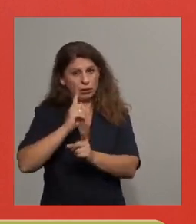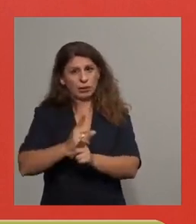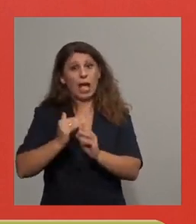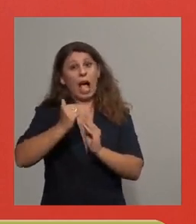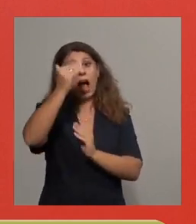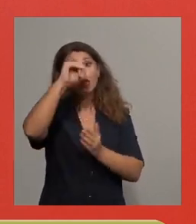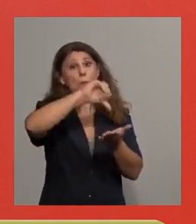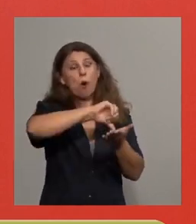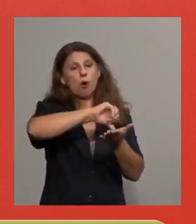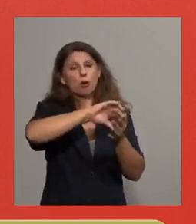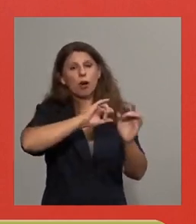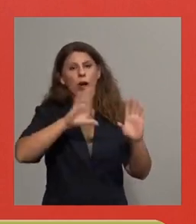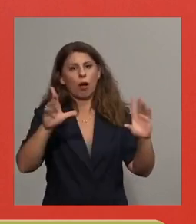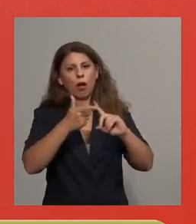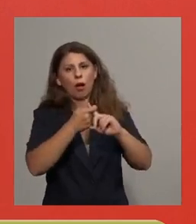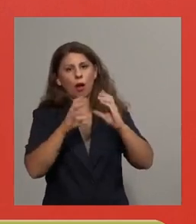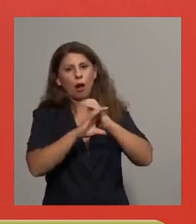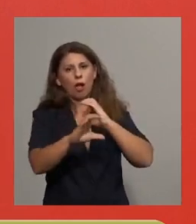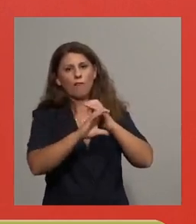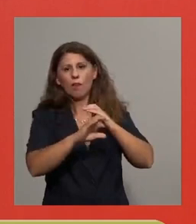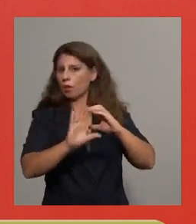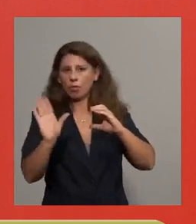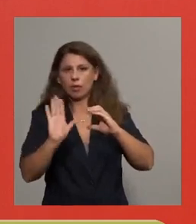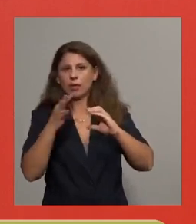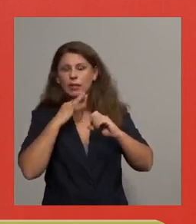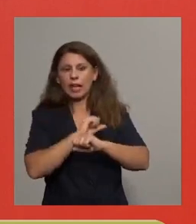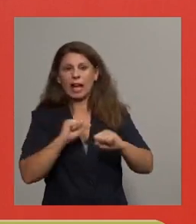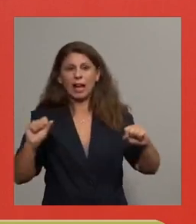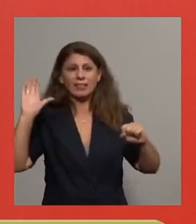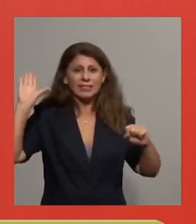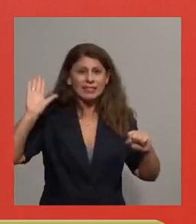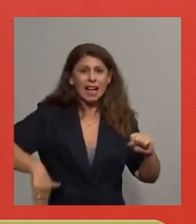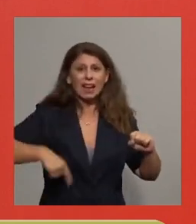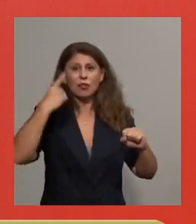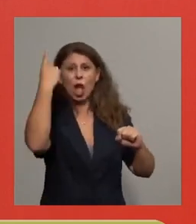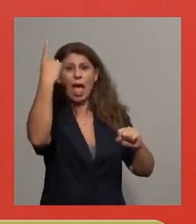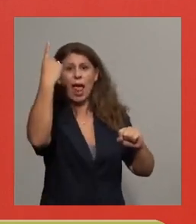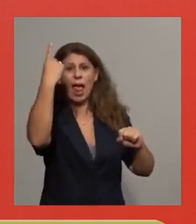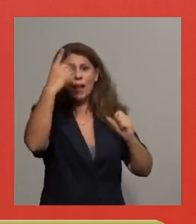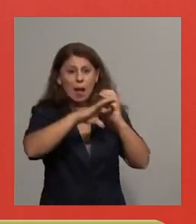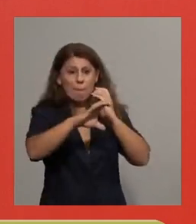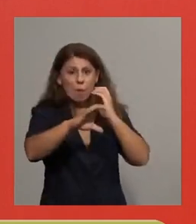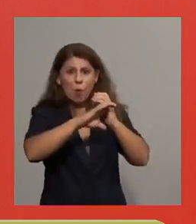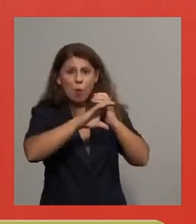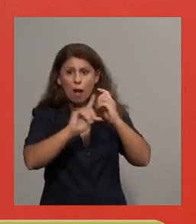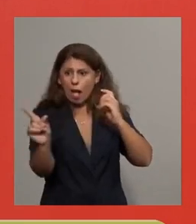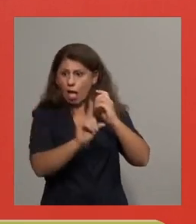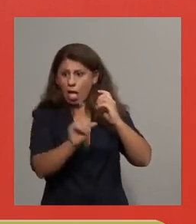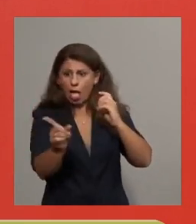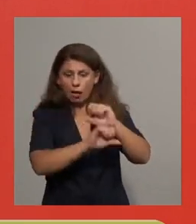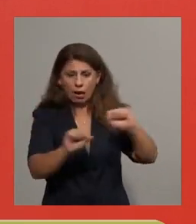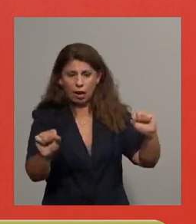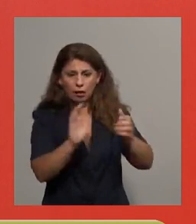Άνω Πόλη, χωρίς συγκοινωνία, γιατί χάλασε και το τελευταίο λεωφορείο που την